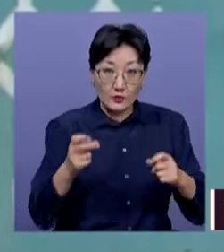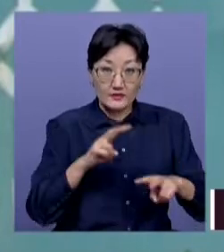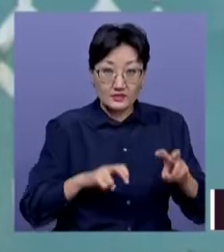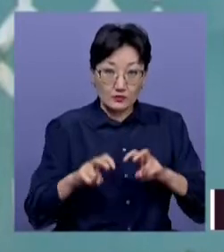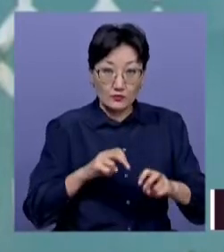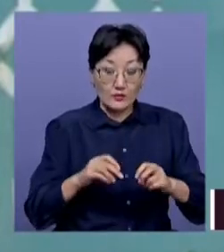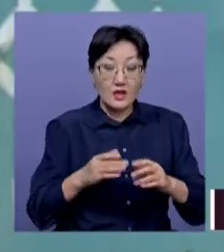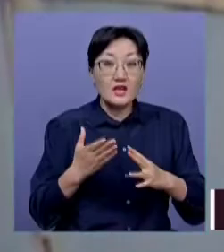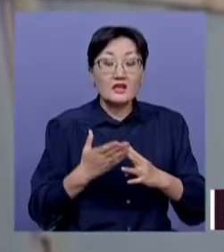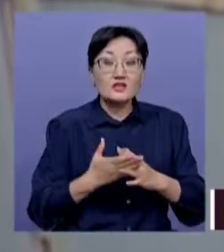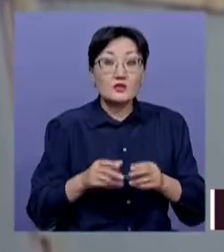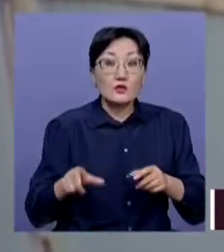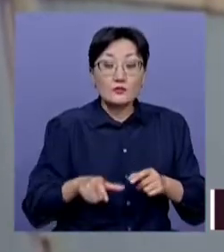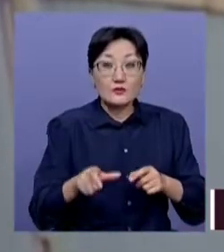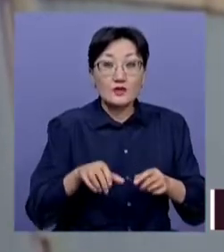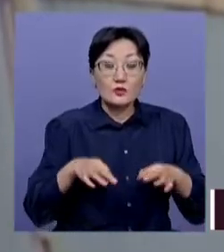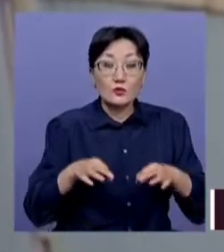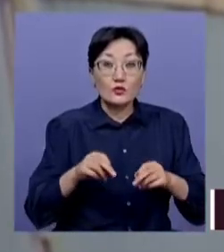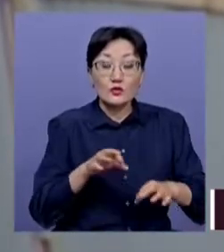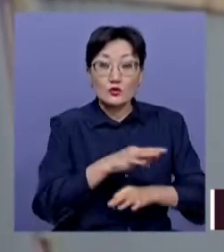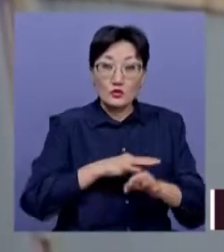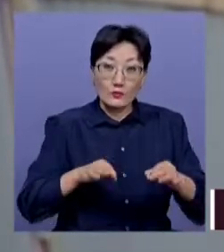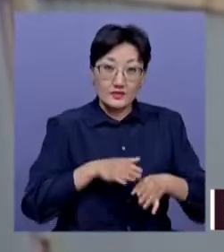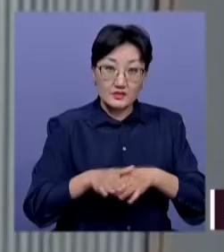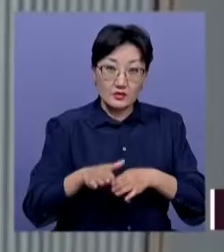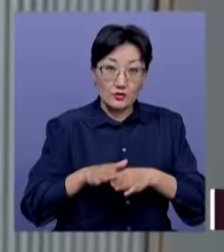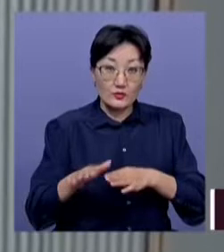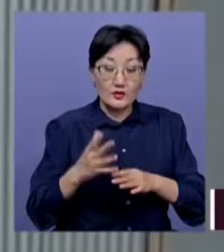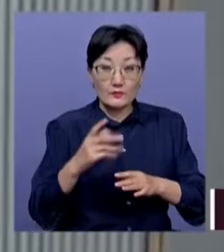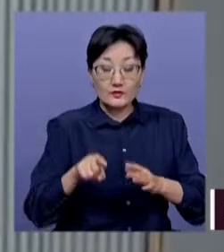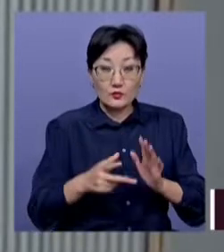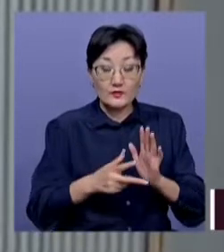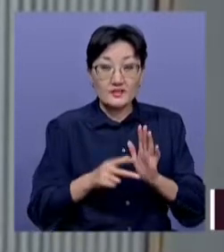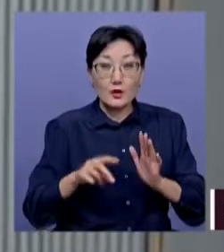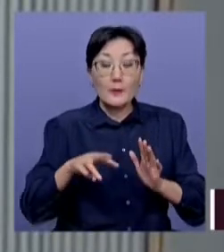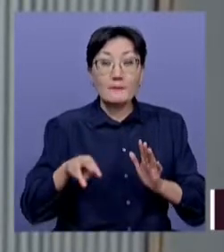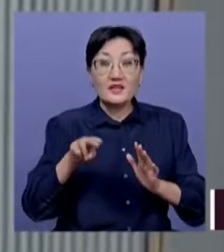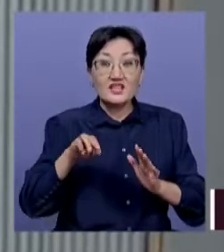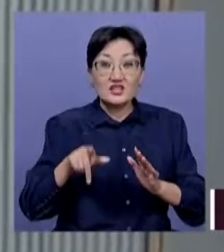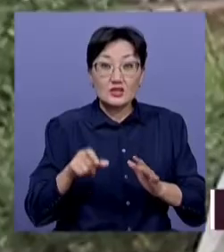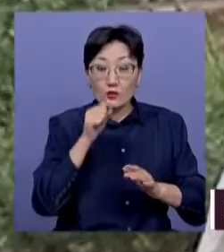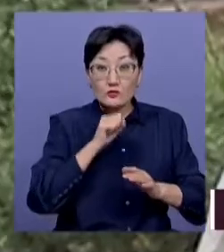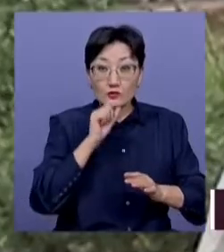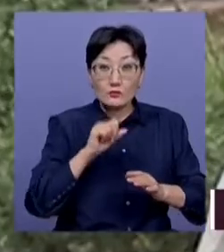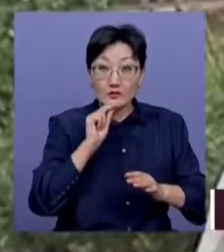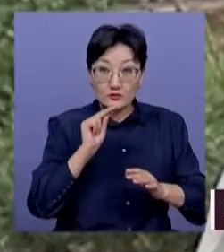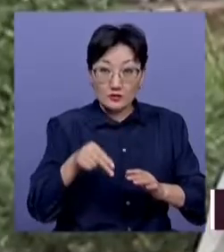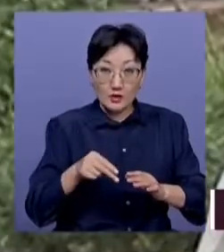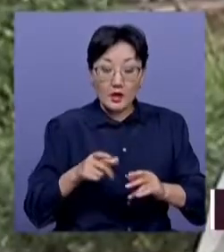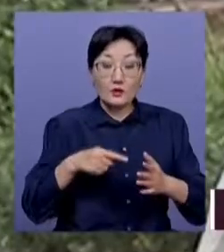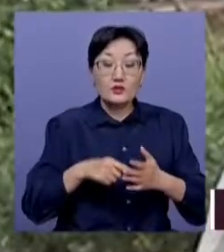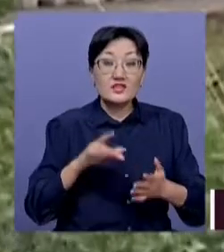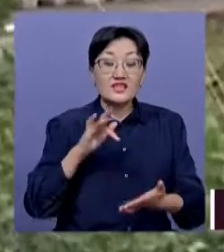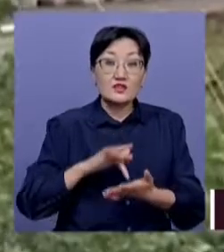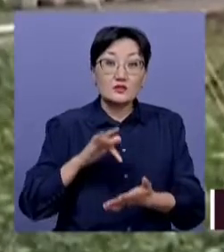барлығына жеңіл рельсті көлік жобасын жүзеге асыру кезінде 5,8 миллиард теңге жымқырды деген айып тағылып отыр. Қаланың